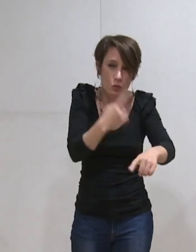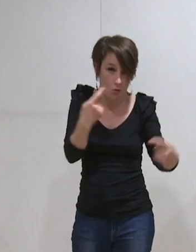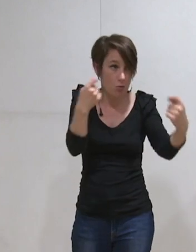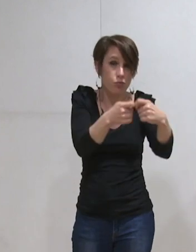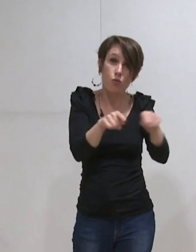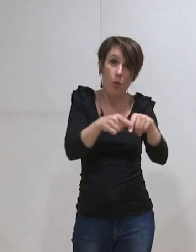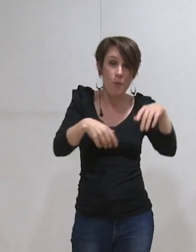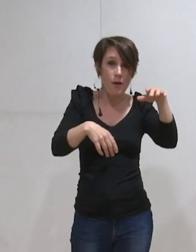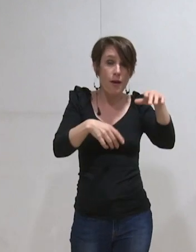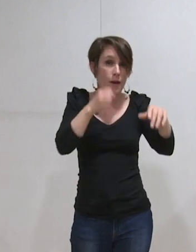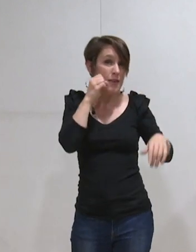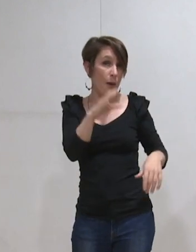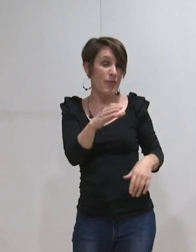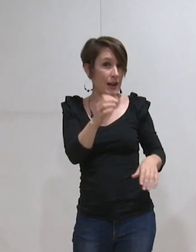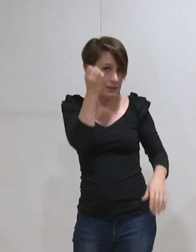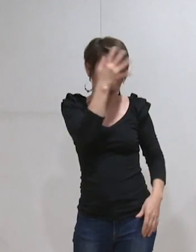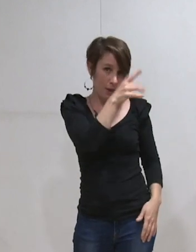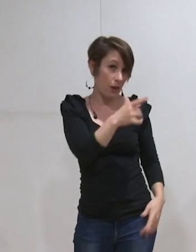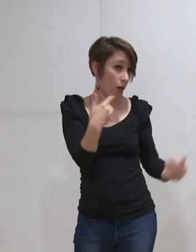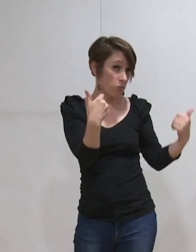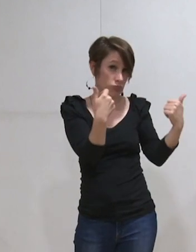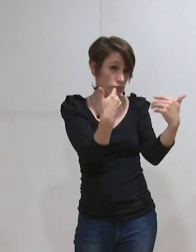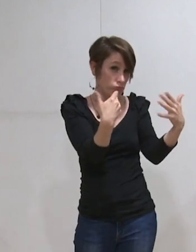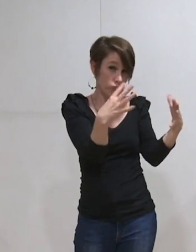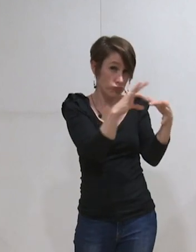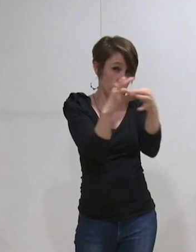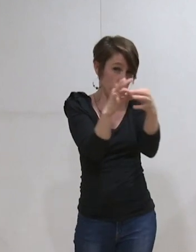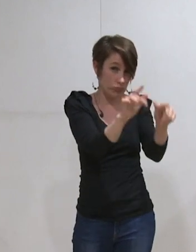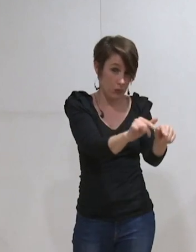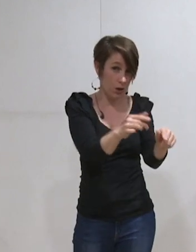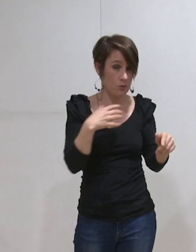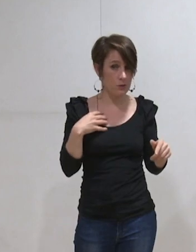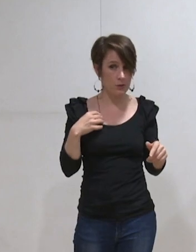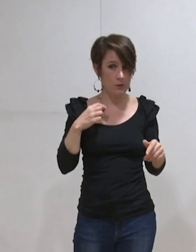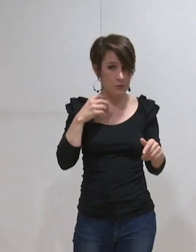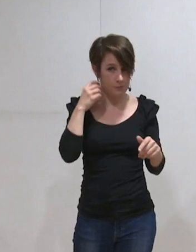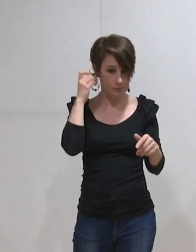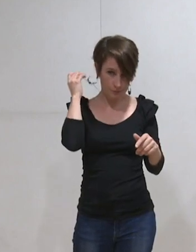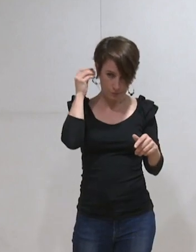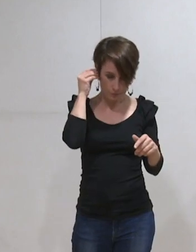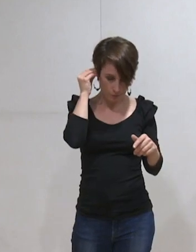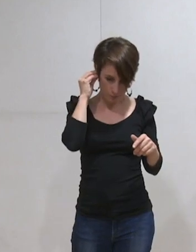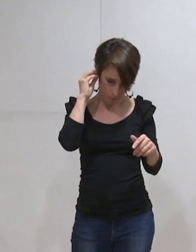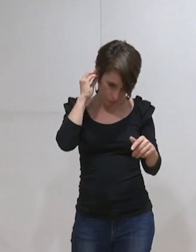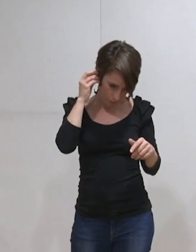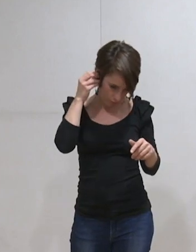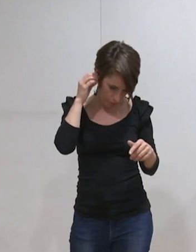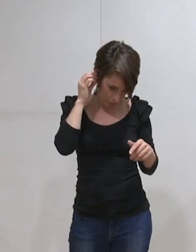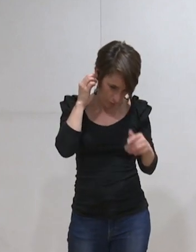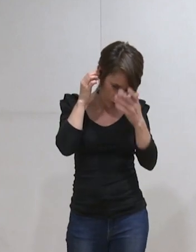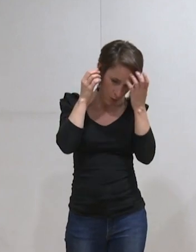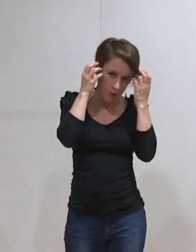américain c'est tout contraire contraire à toute ambition à toute innovation ou à